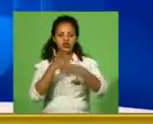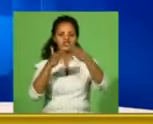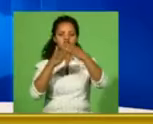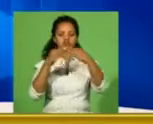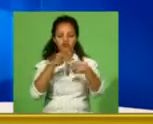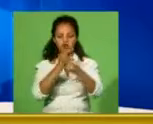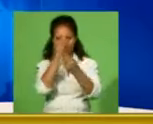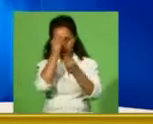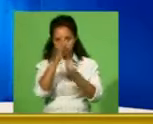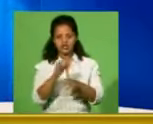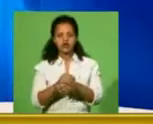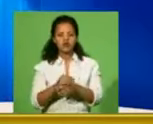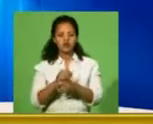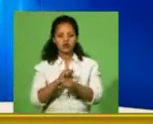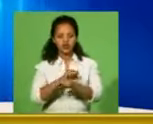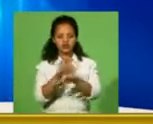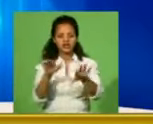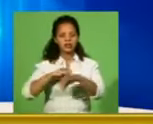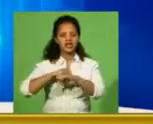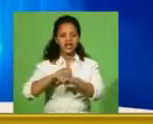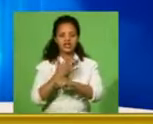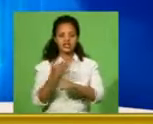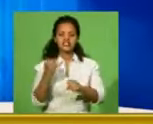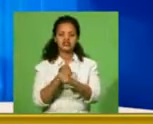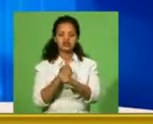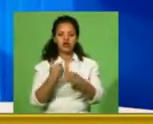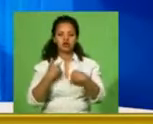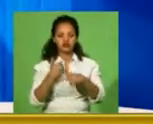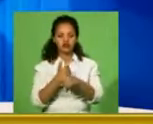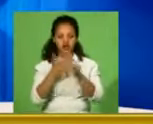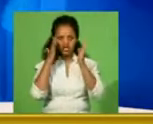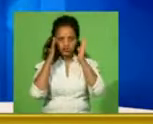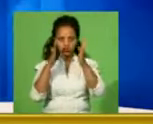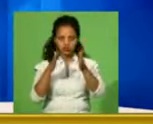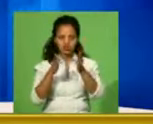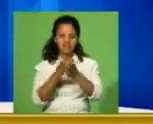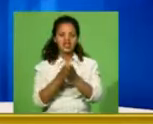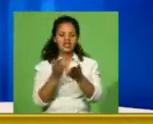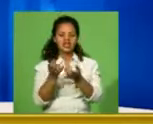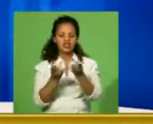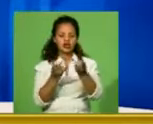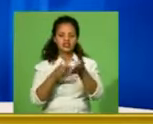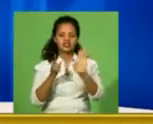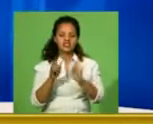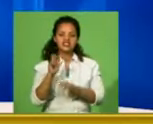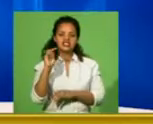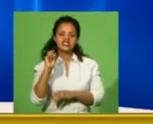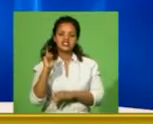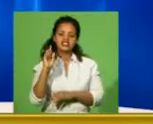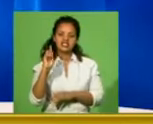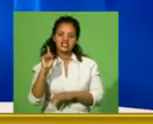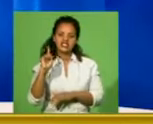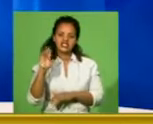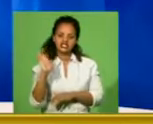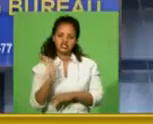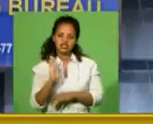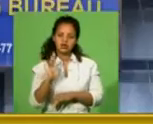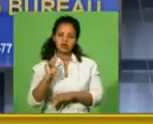አስታውቋል። ቢሮው ወረርሽኙን ከመከላከል ረገድ እየተሰሩ ያሉ ስራዎችን አስመልክቶም ጋዜጣዊ መግለጫ ሰጥቷል። ድንቅነሽ ባልቻ ዝርዝር አላት።